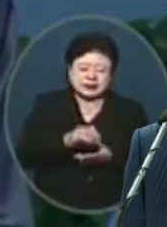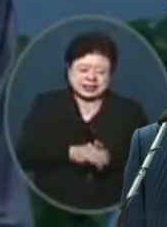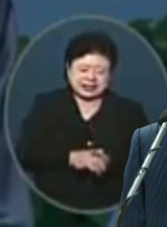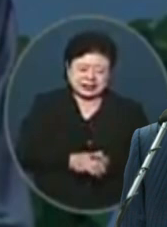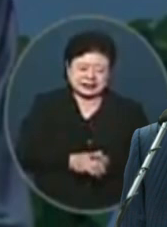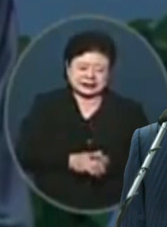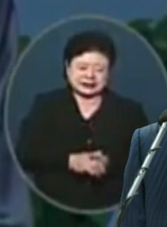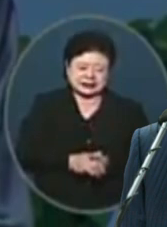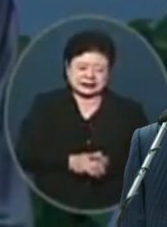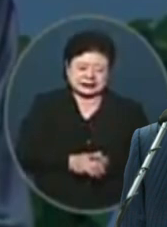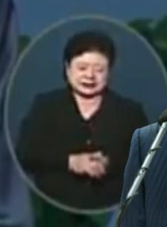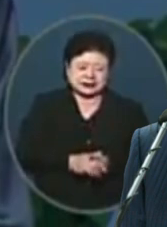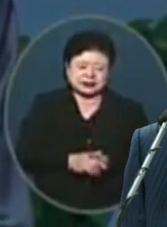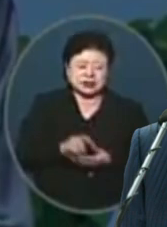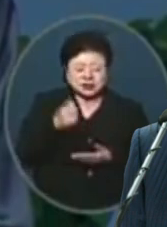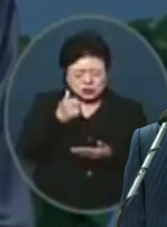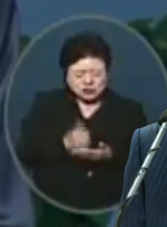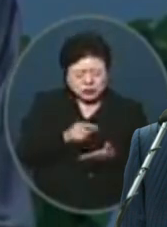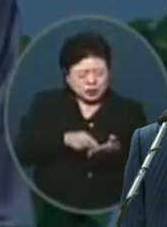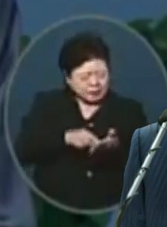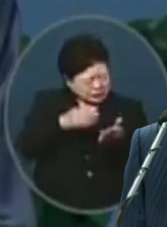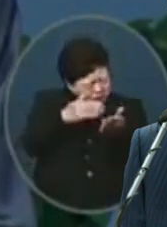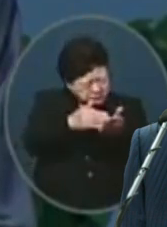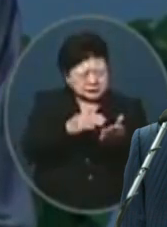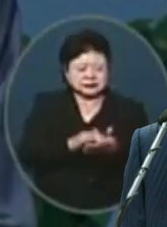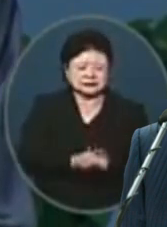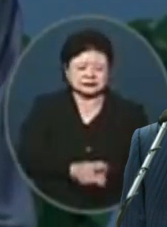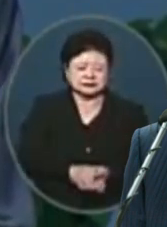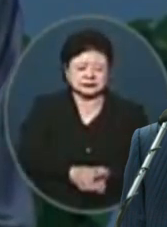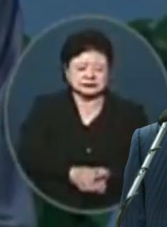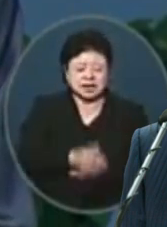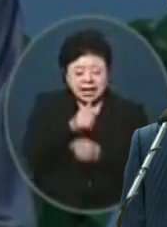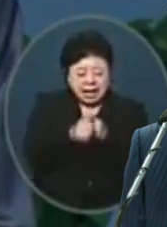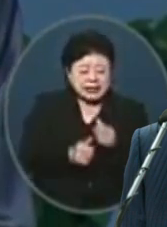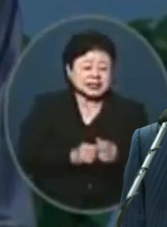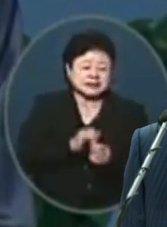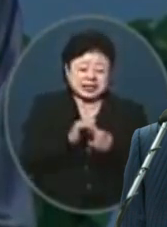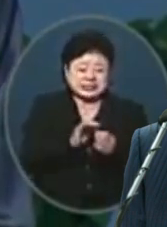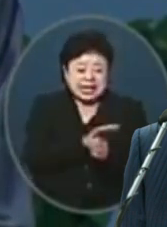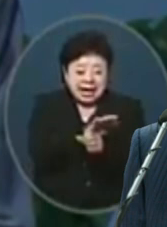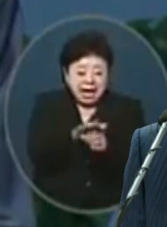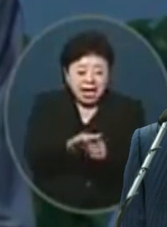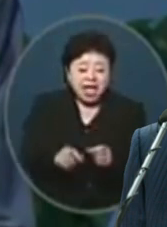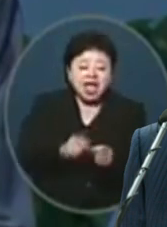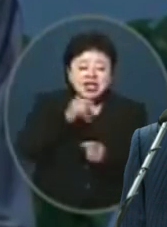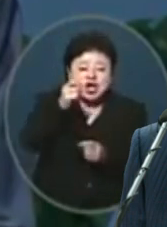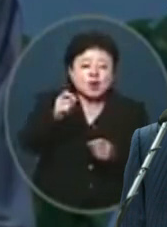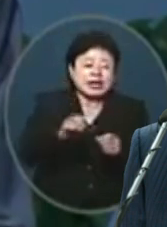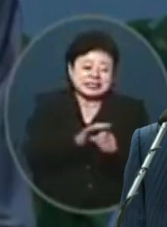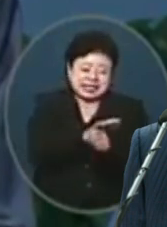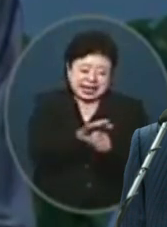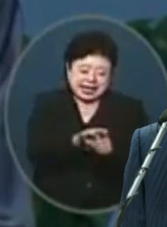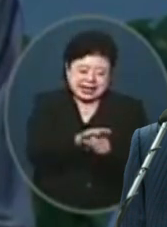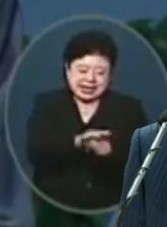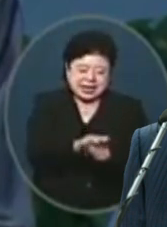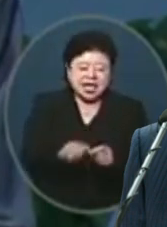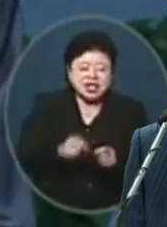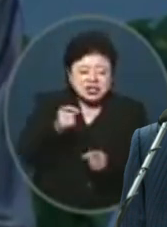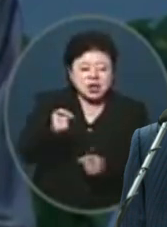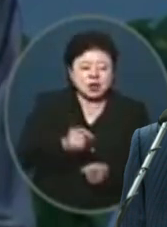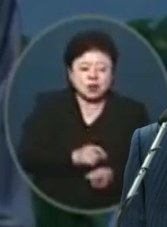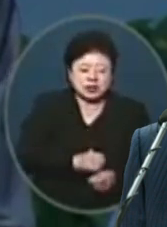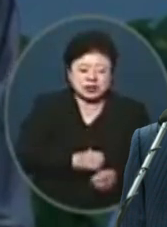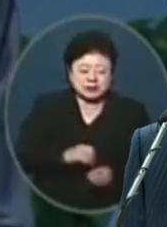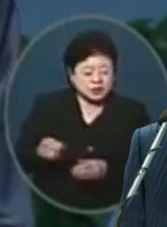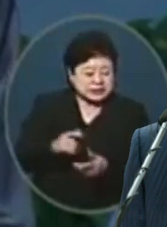어떠한 죄도 다 청산한다. 하나님의 사랑은 영원한 사랑이다. 영원히 버리지